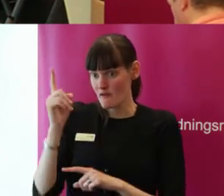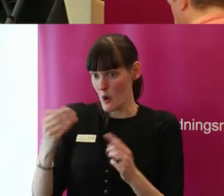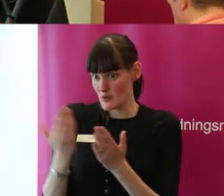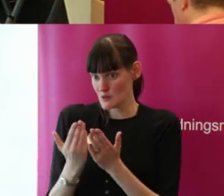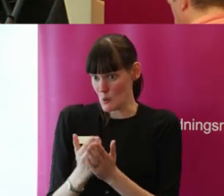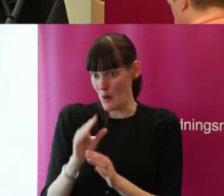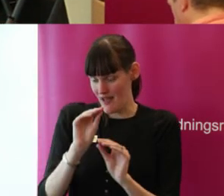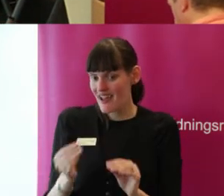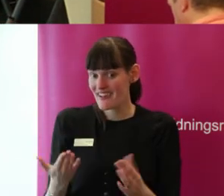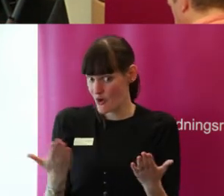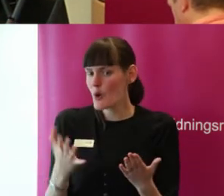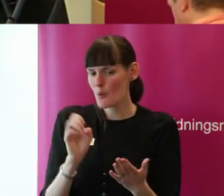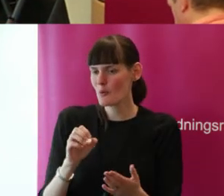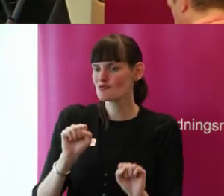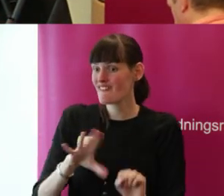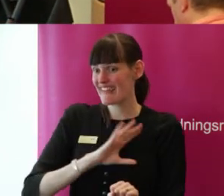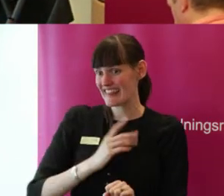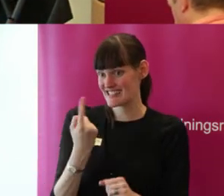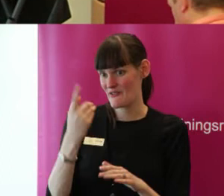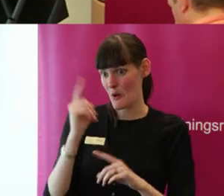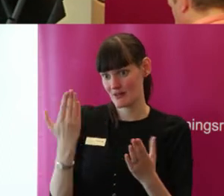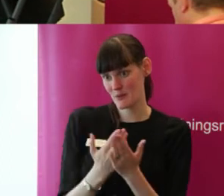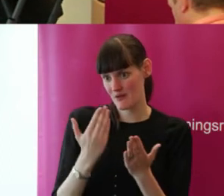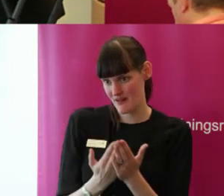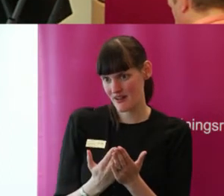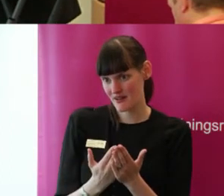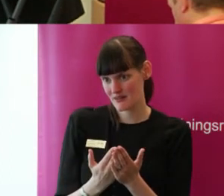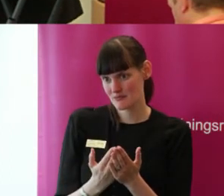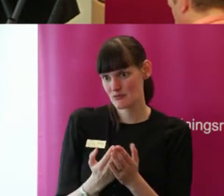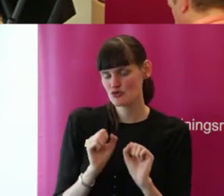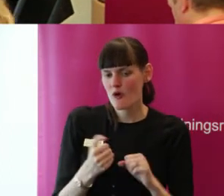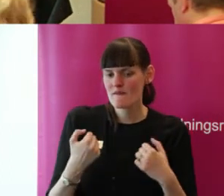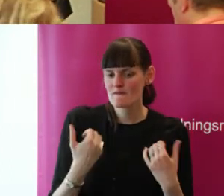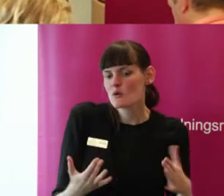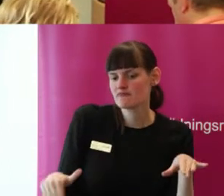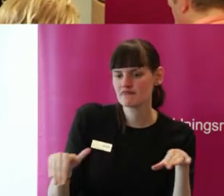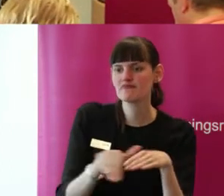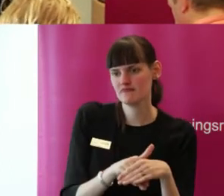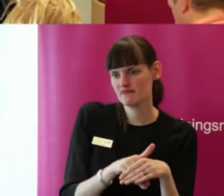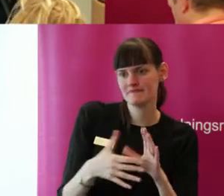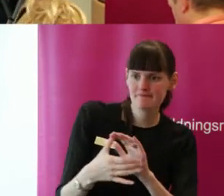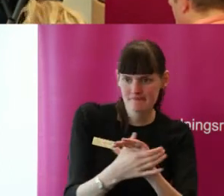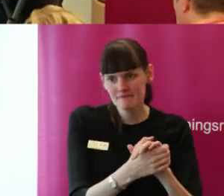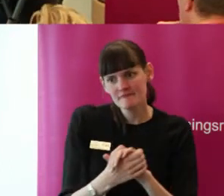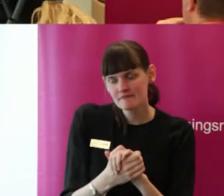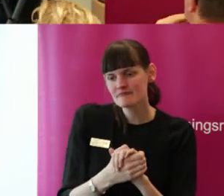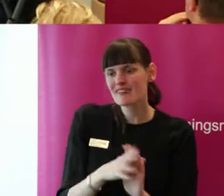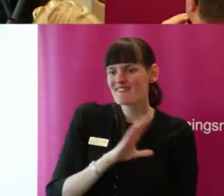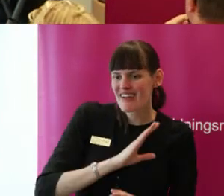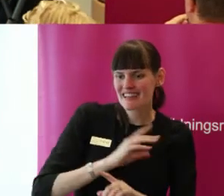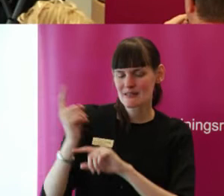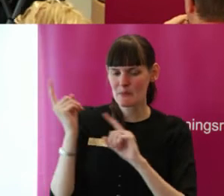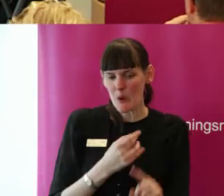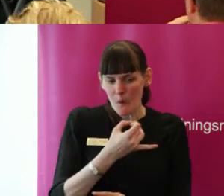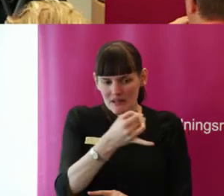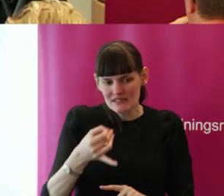en folkhögskola. Att det är inklusiviteten. Det finns folk runt omkring som